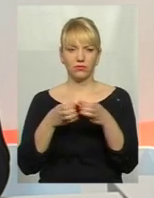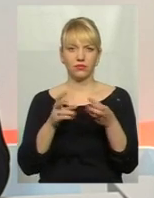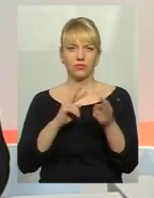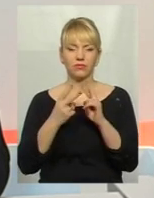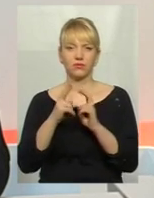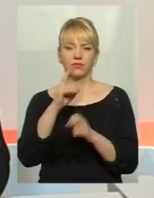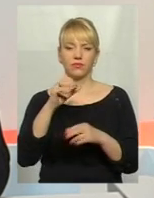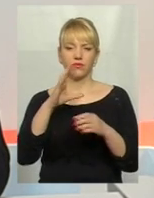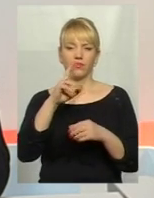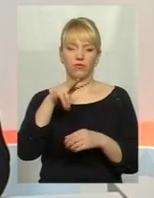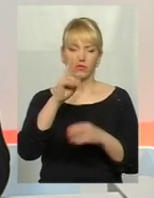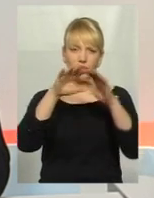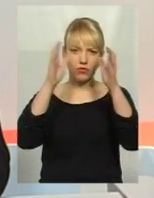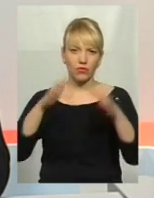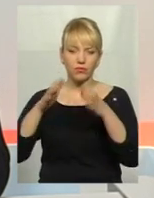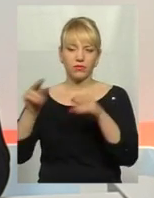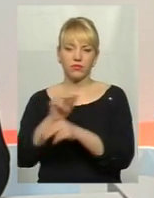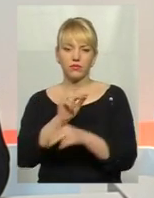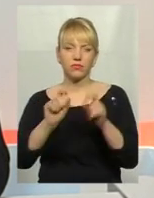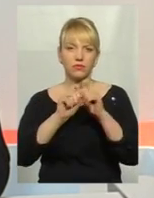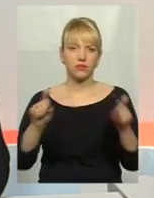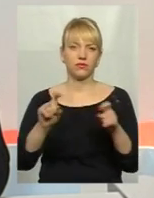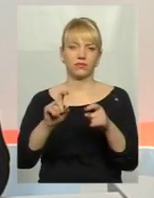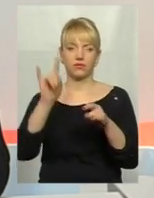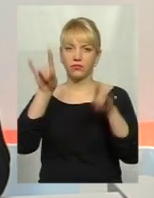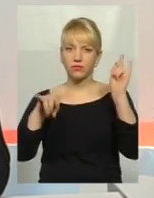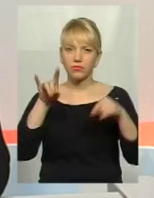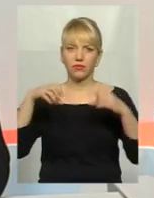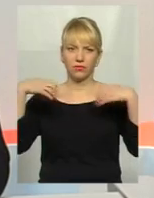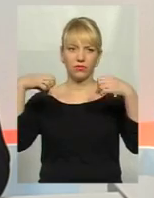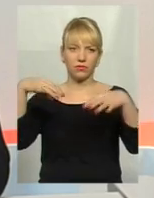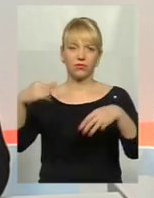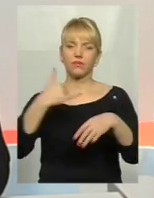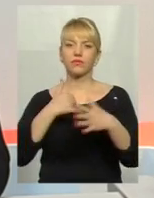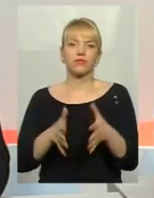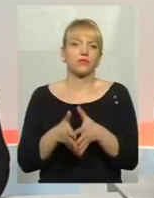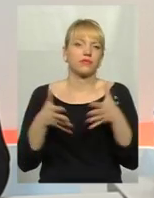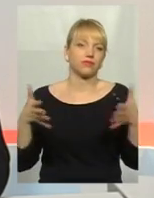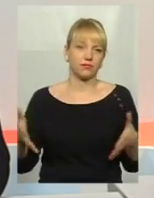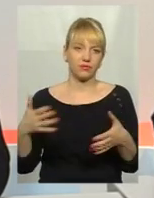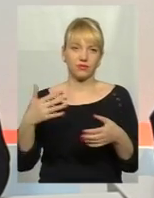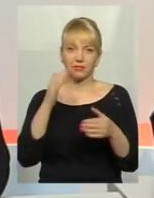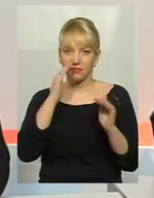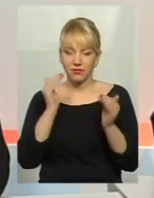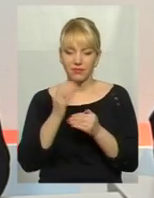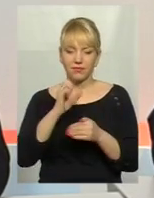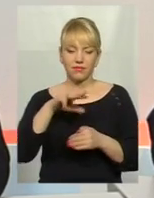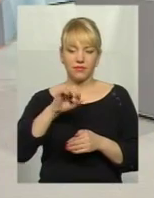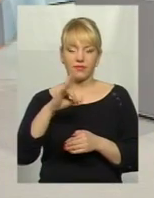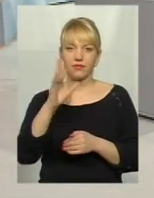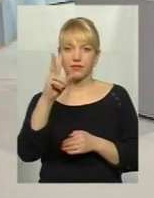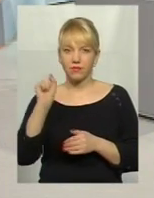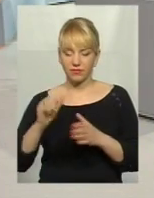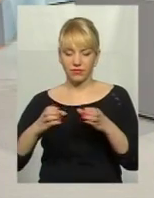котли, ремонти, школи, вікна, двері, освітлення. В нас величезна маленька Сатанівська громада, яка складається